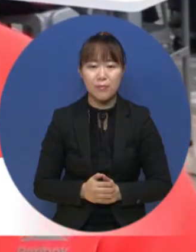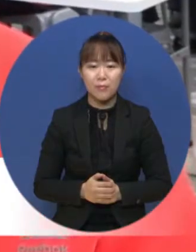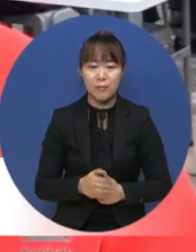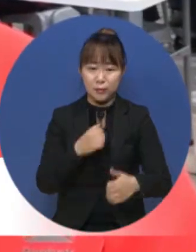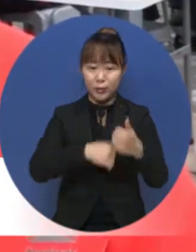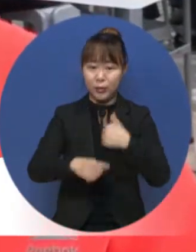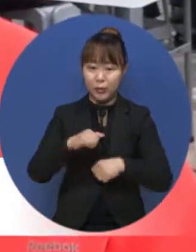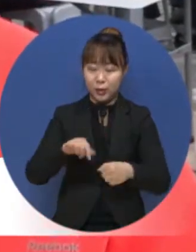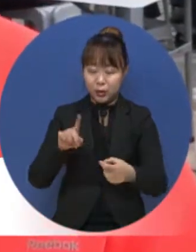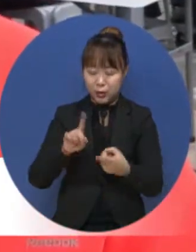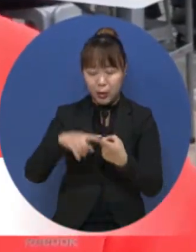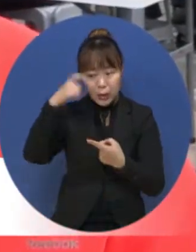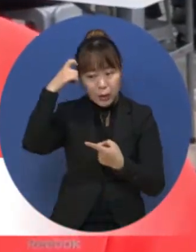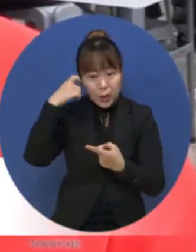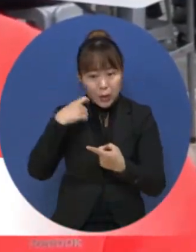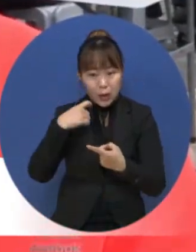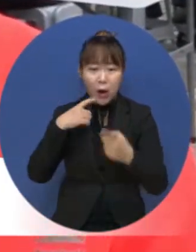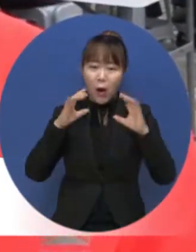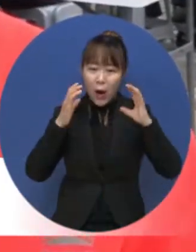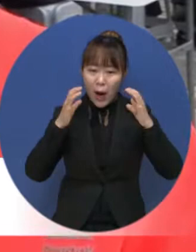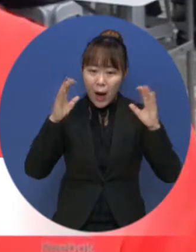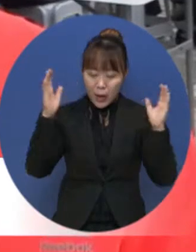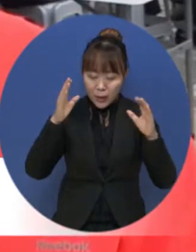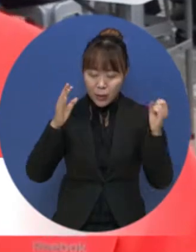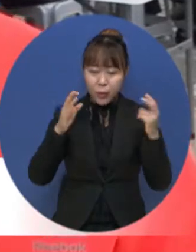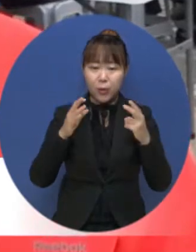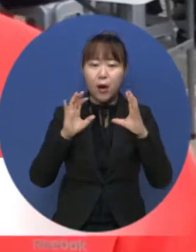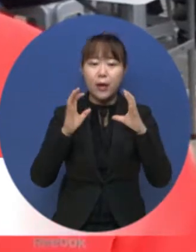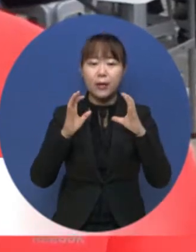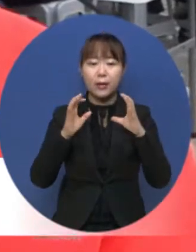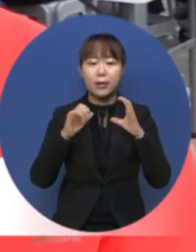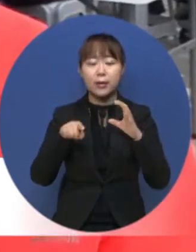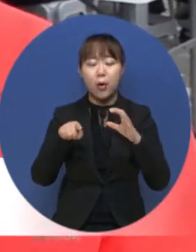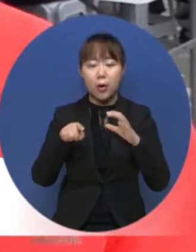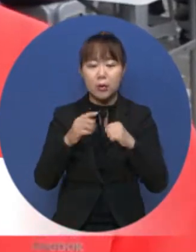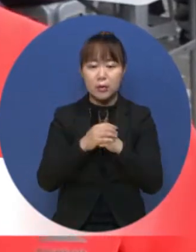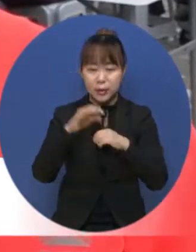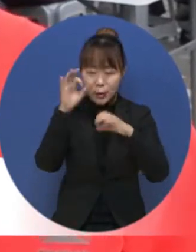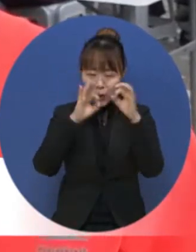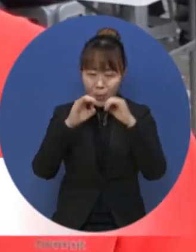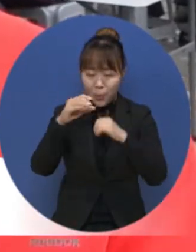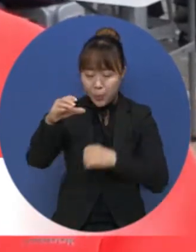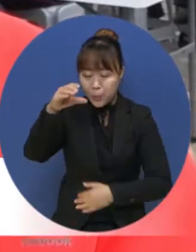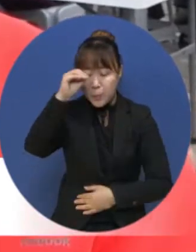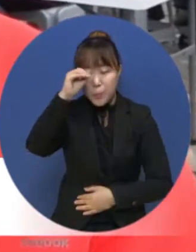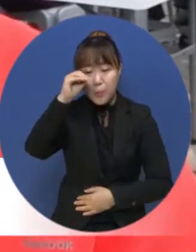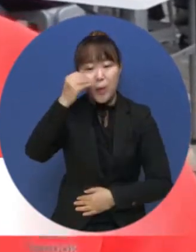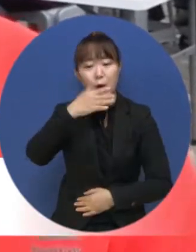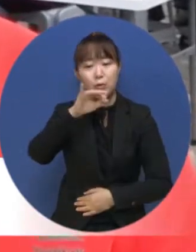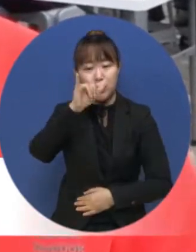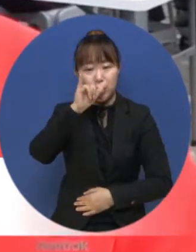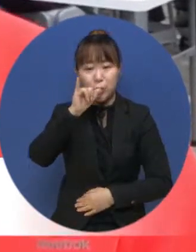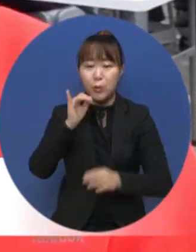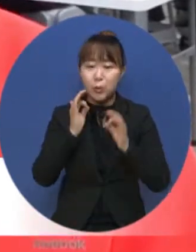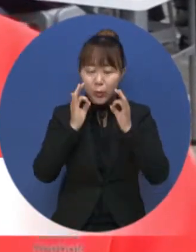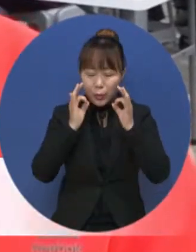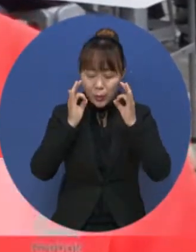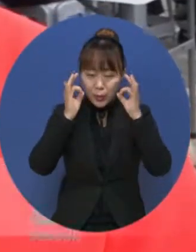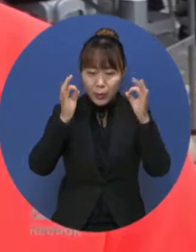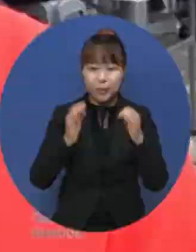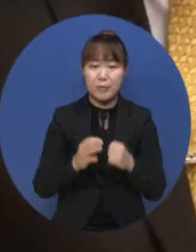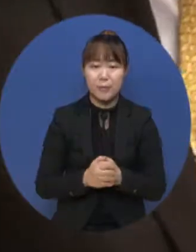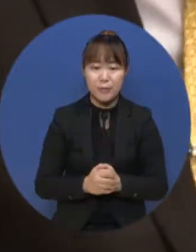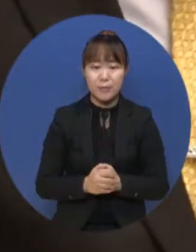후손들이 그걸 느껴서 어린 학생들이라든가 어린 아이들이 그걸 찾아가서 본받을 수 있도록 하려고 노력을